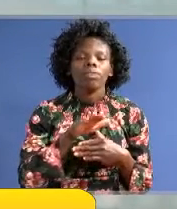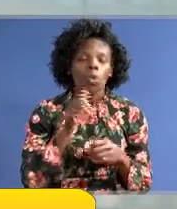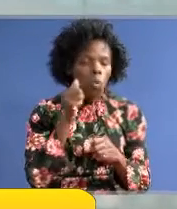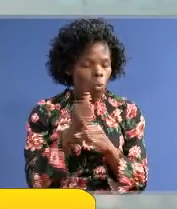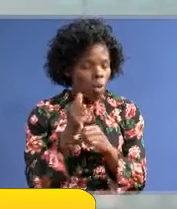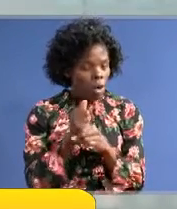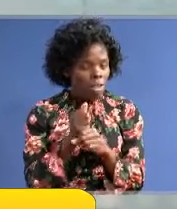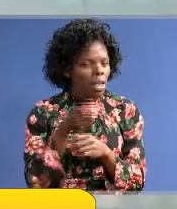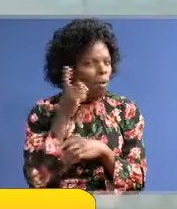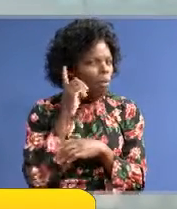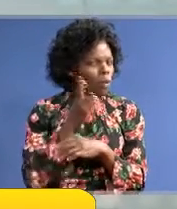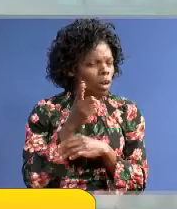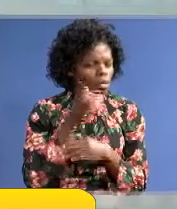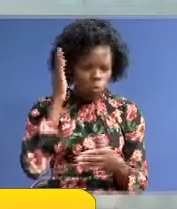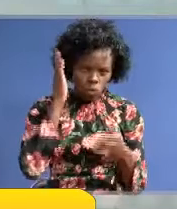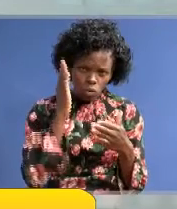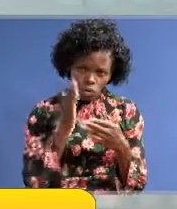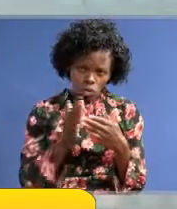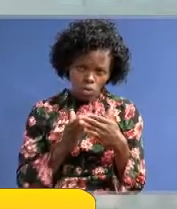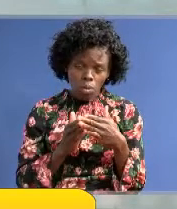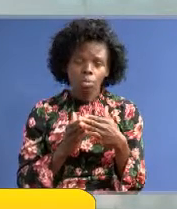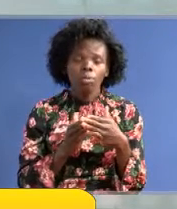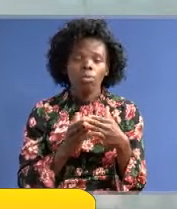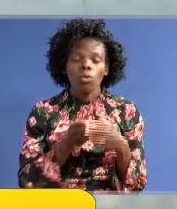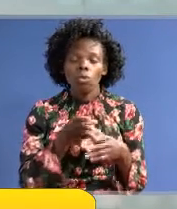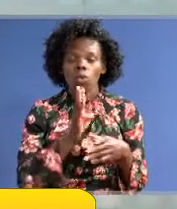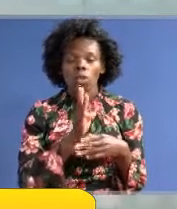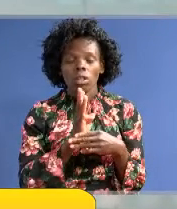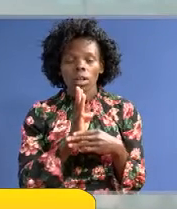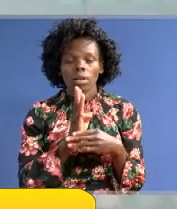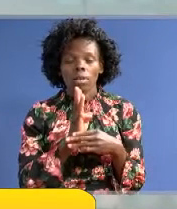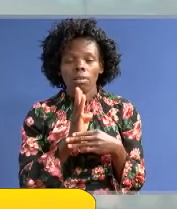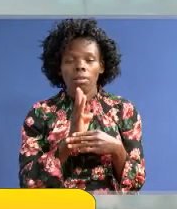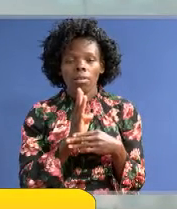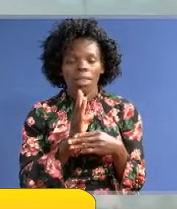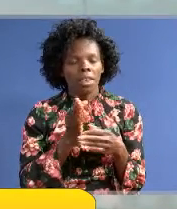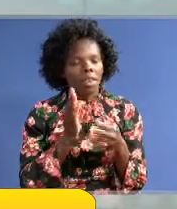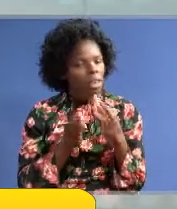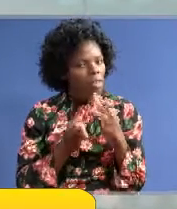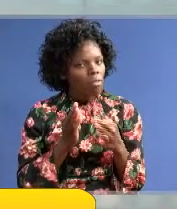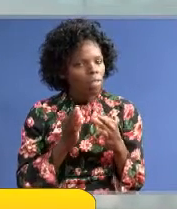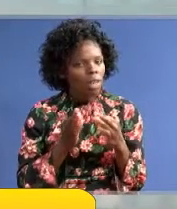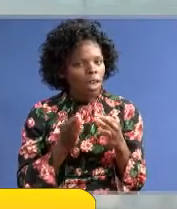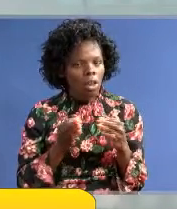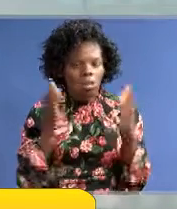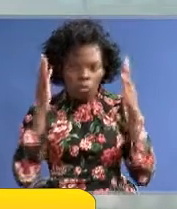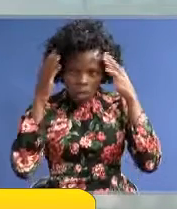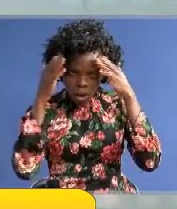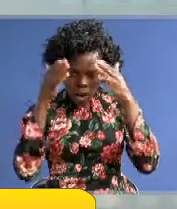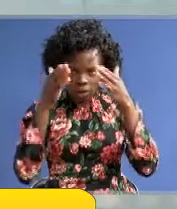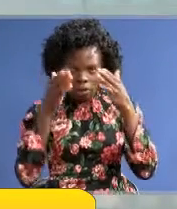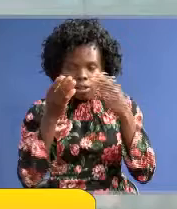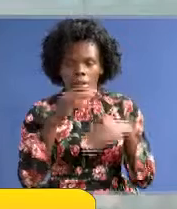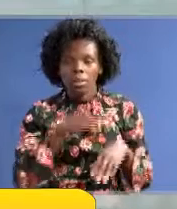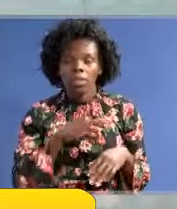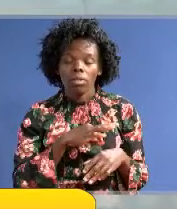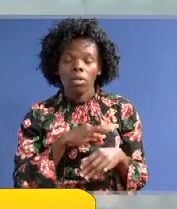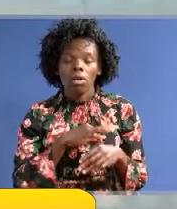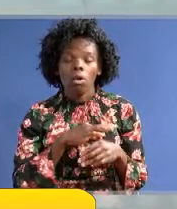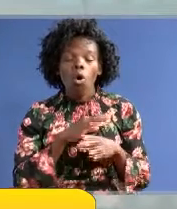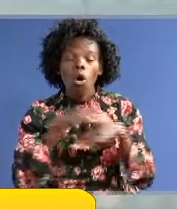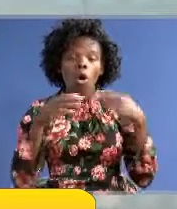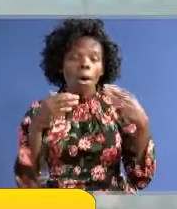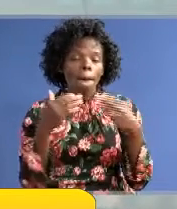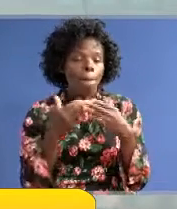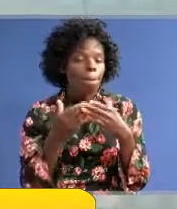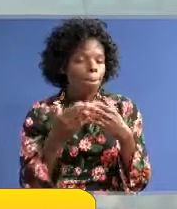Wakazi hao wameonya kukomesha shughuli za mradi huo wa maji kama matoko yao hayatazingatiwa. Wanataka watu wote kunufaika na mradi huo